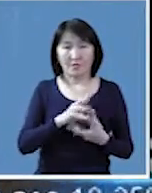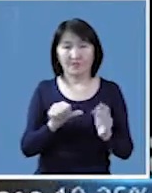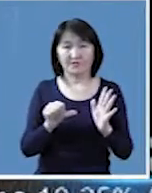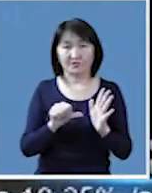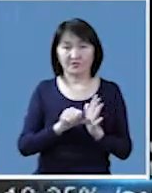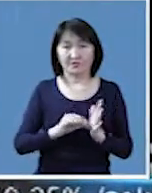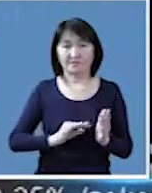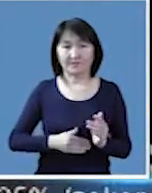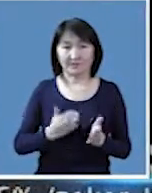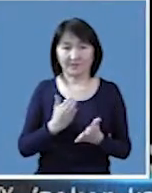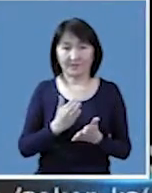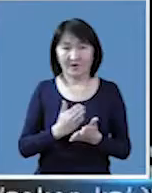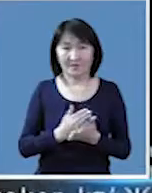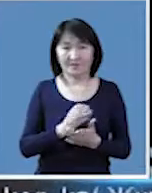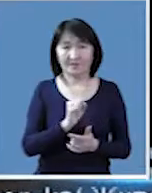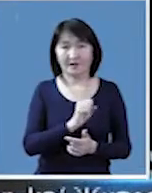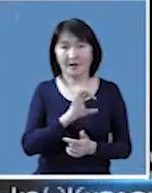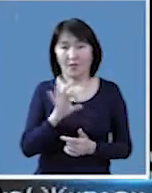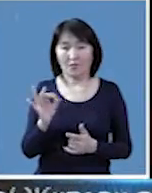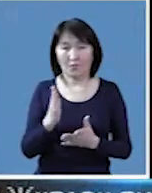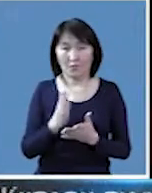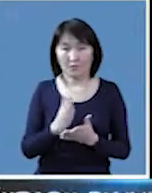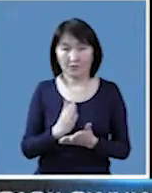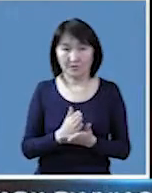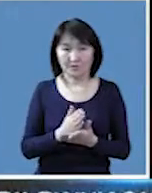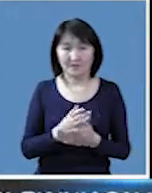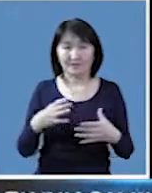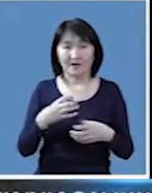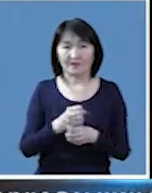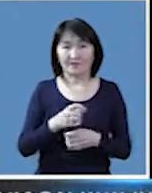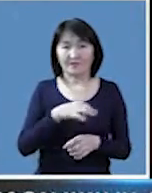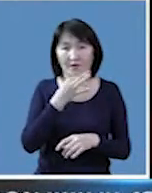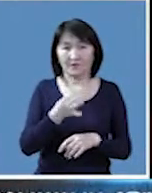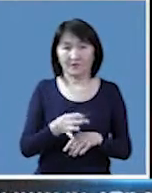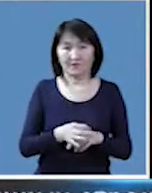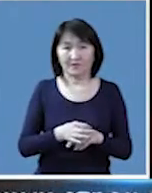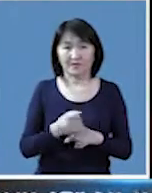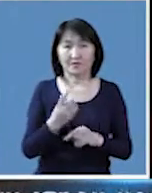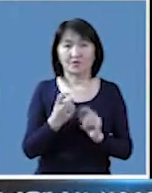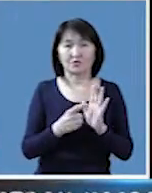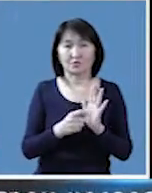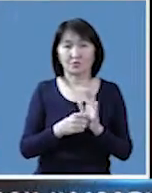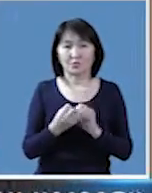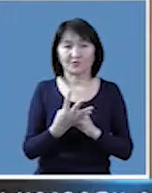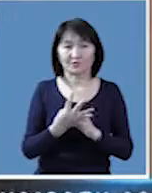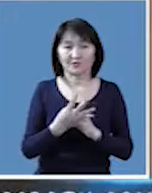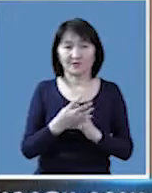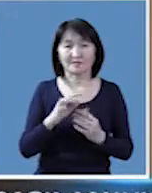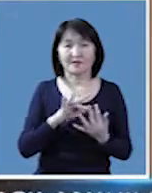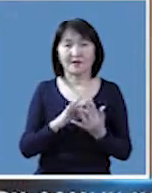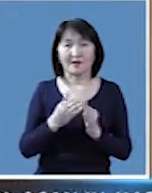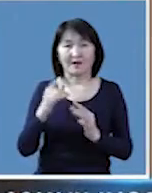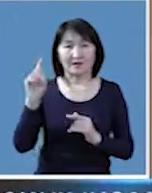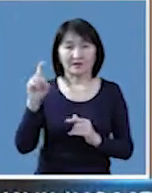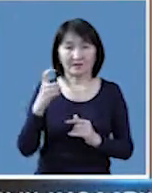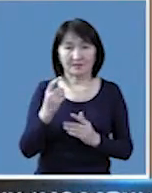кооперативов, одно акционерное общество, 4 товарищества с ограниченной ответственностью и 714 крестьянских хозяйств. Все эти субъекты